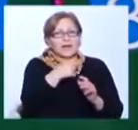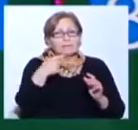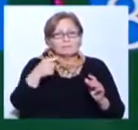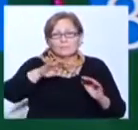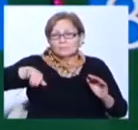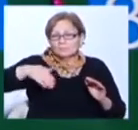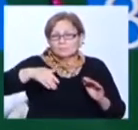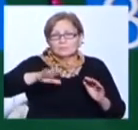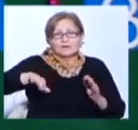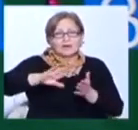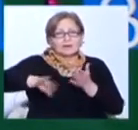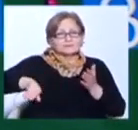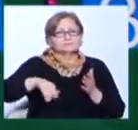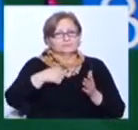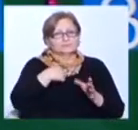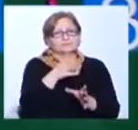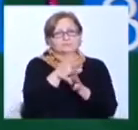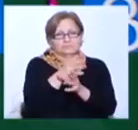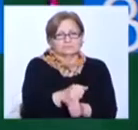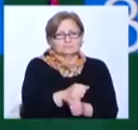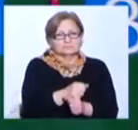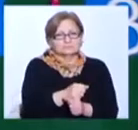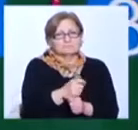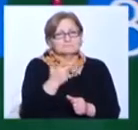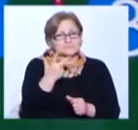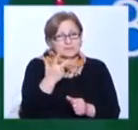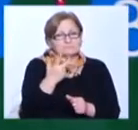გამოკლების ნიშნის გარეშე შევამცირეთ 3-ით.